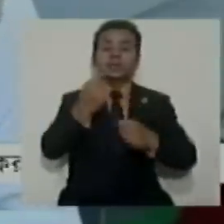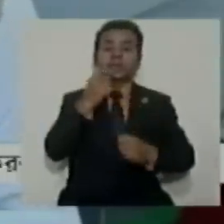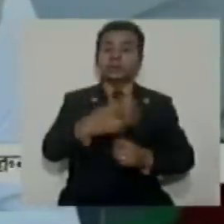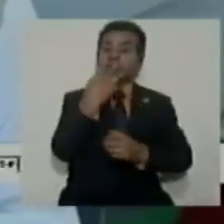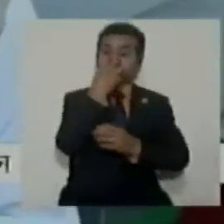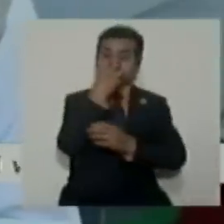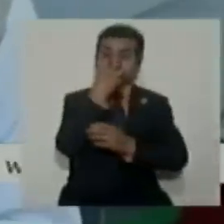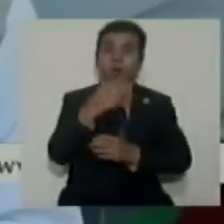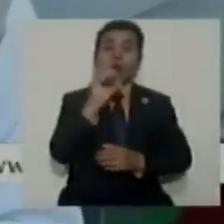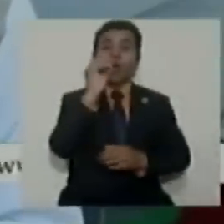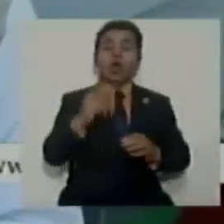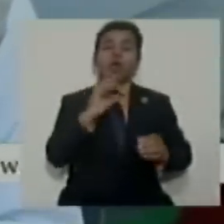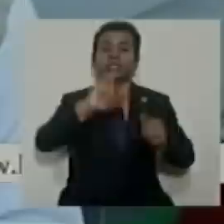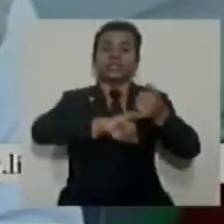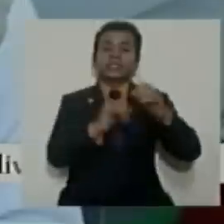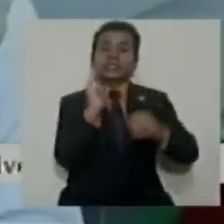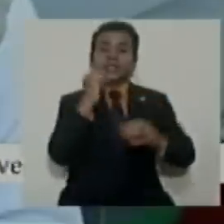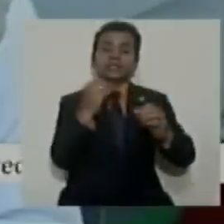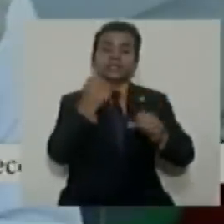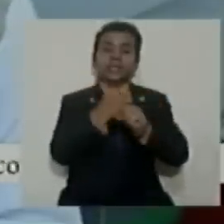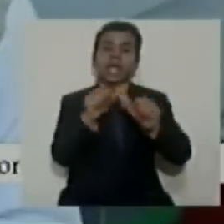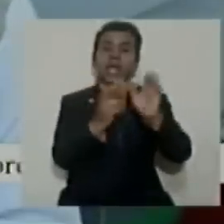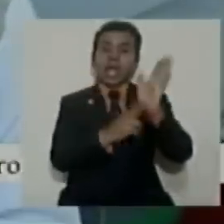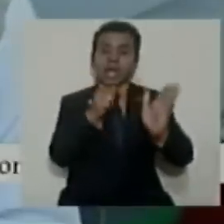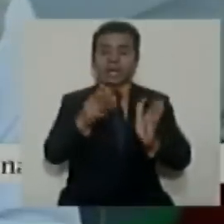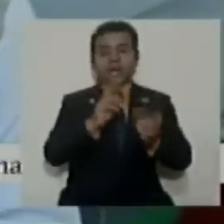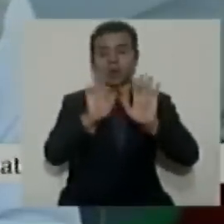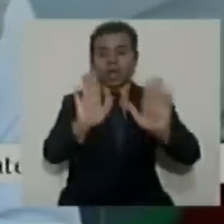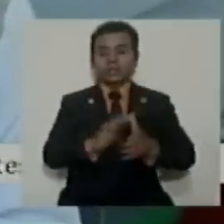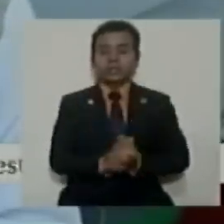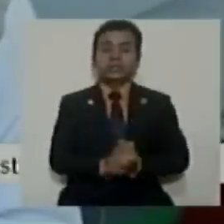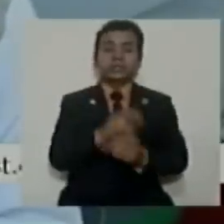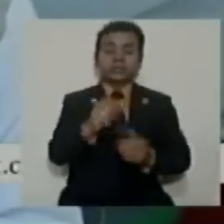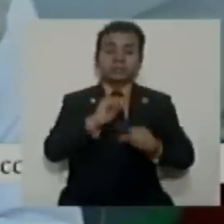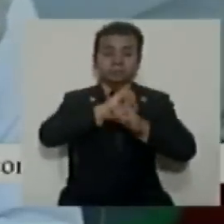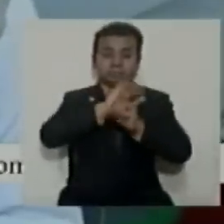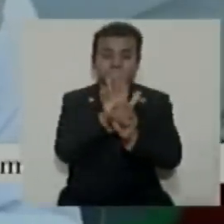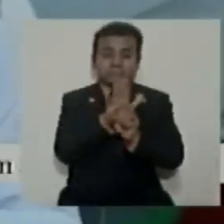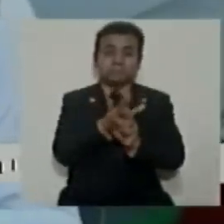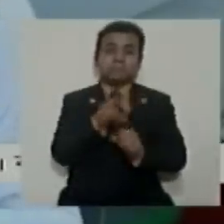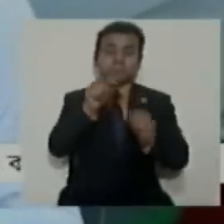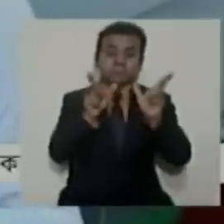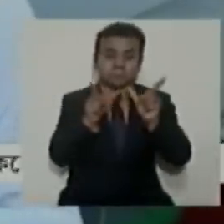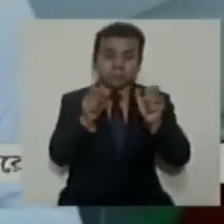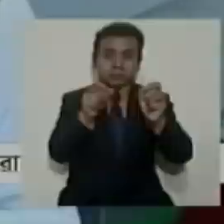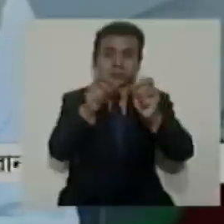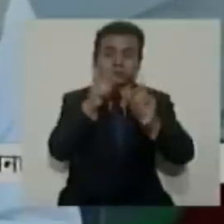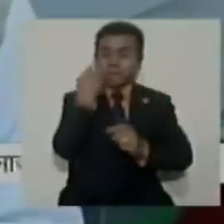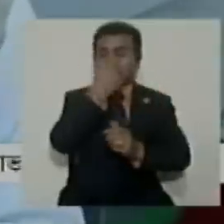প্রয়োজন। করোনা আক্রান্তের ৮০% লোকের বেশি কোনো চিকিৎসার প্রয়োজন হয়